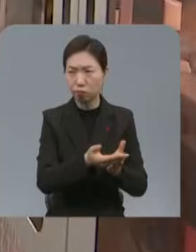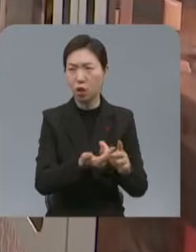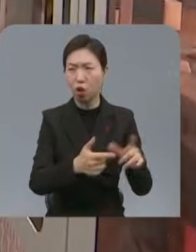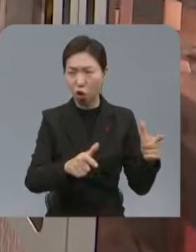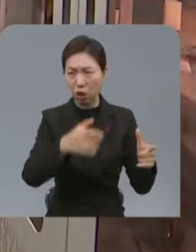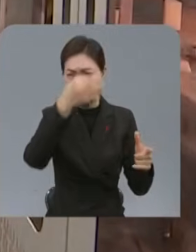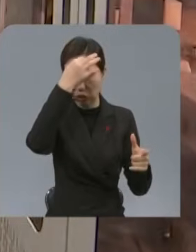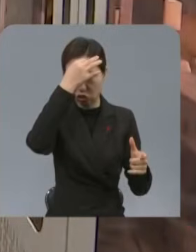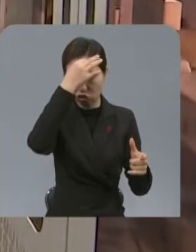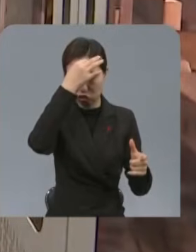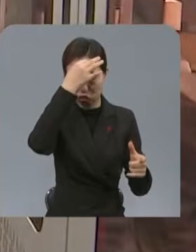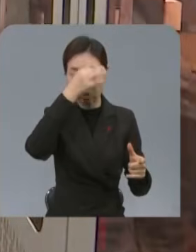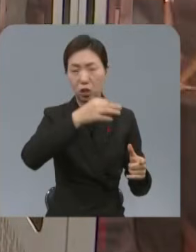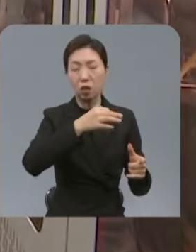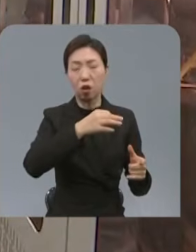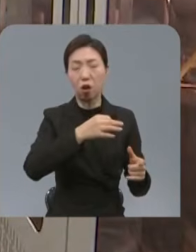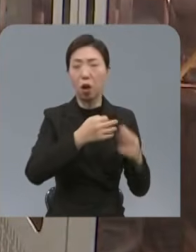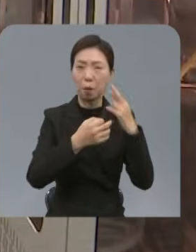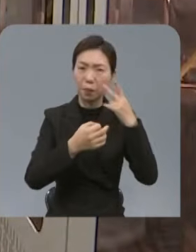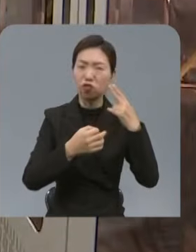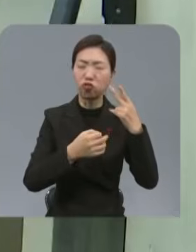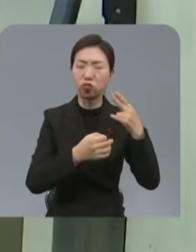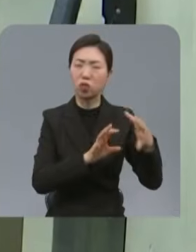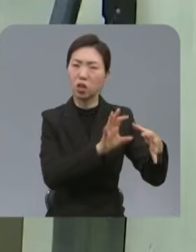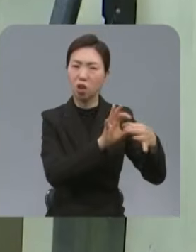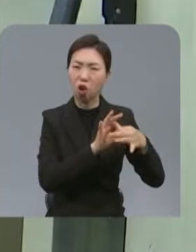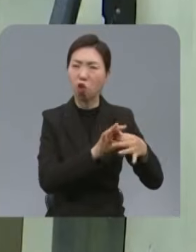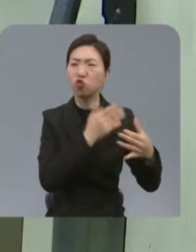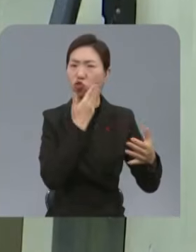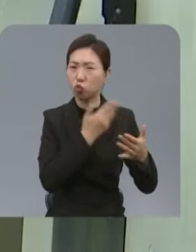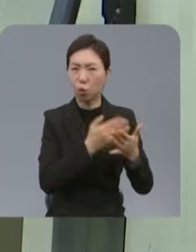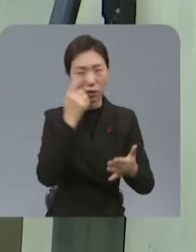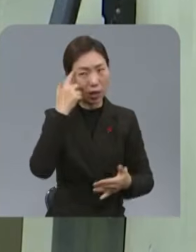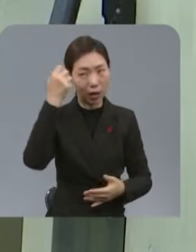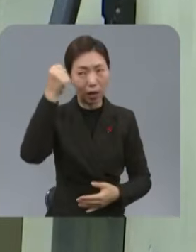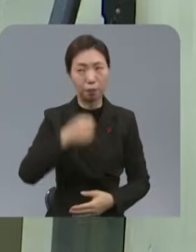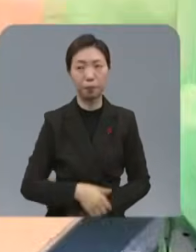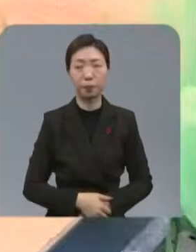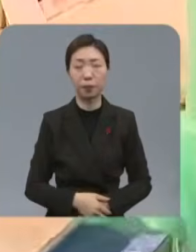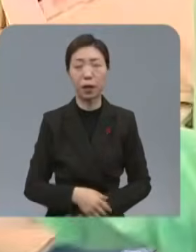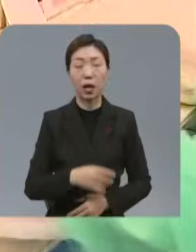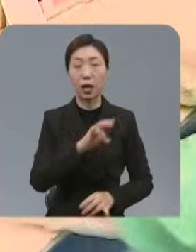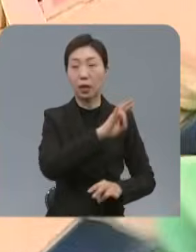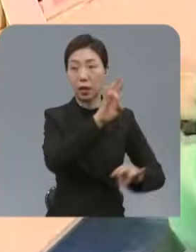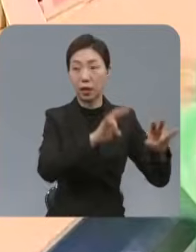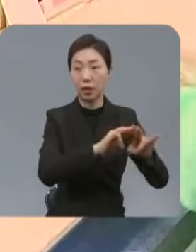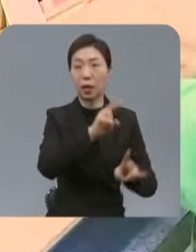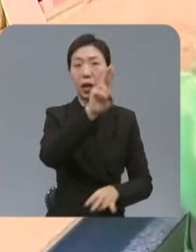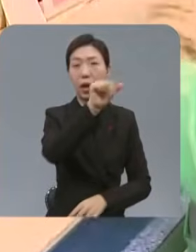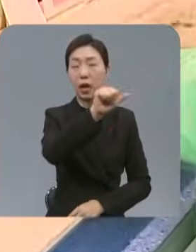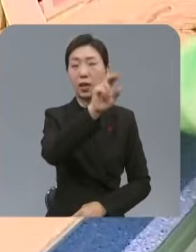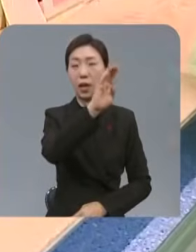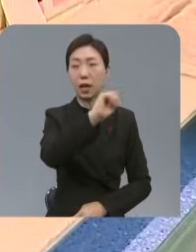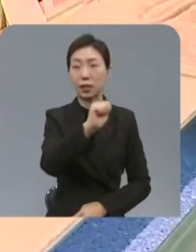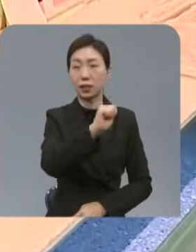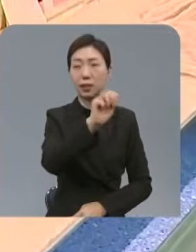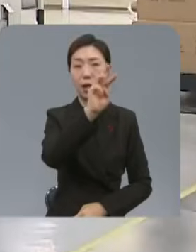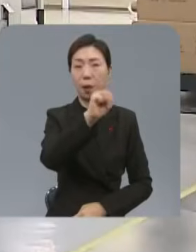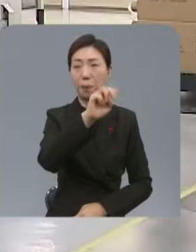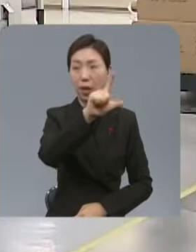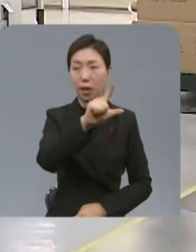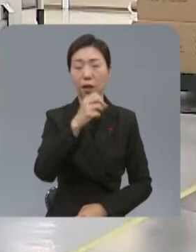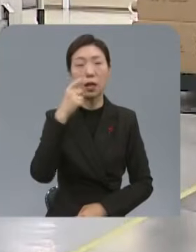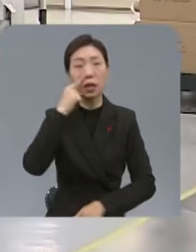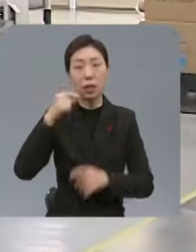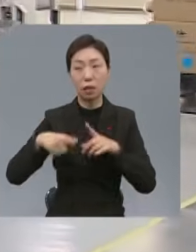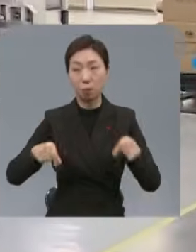well. 네덜란드의 세계적인 반도체 장비 생산 기업 ASML이나 일본의 니콘, 캐논 등은 향후 중국 수출에